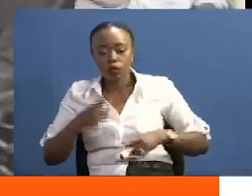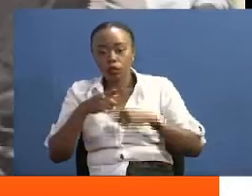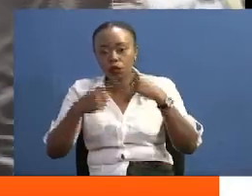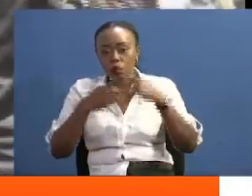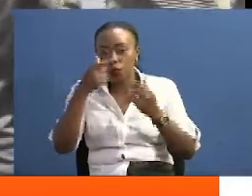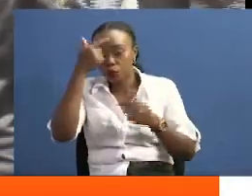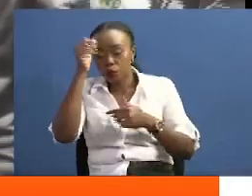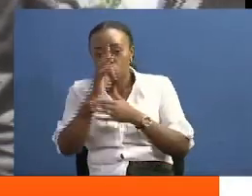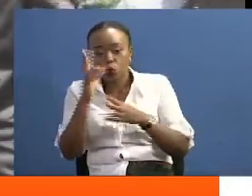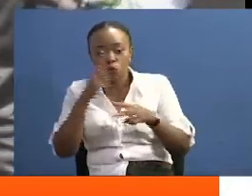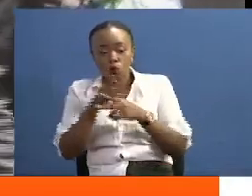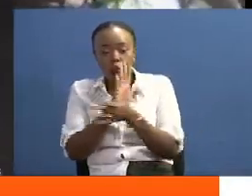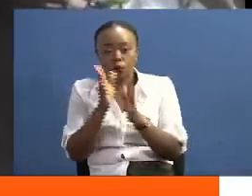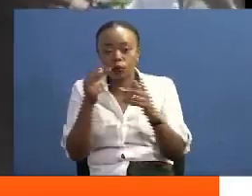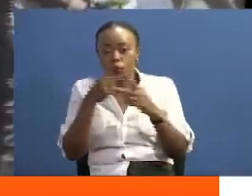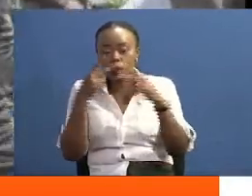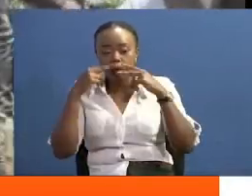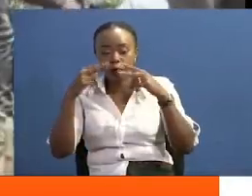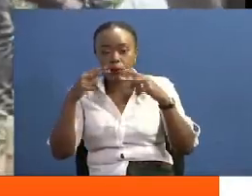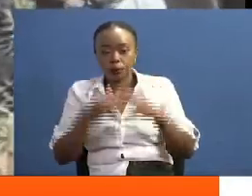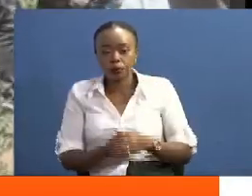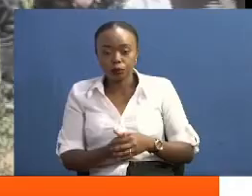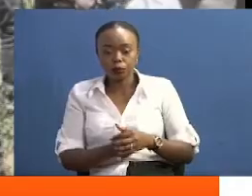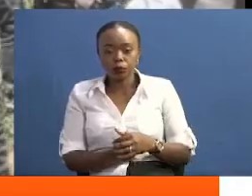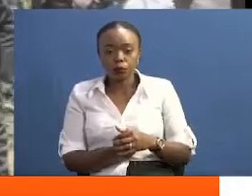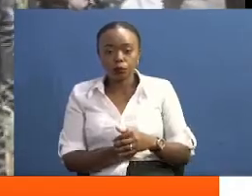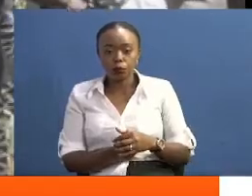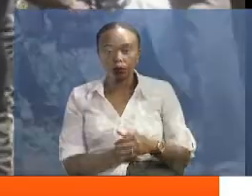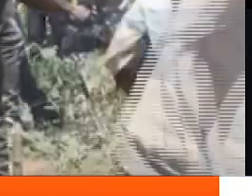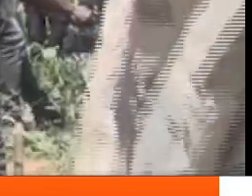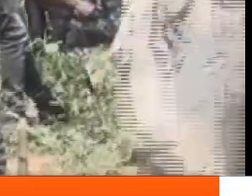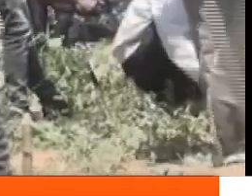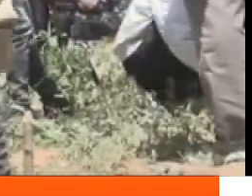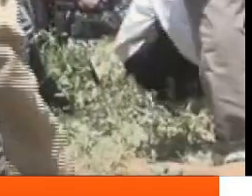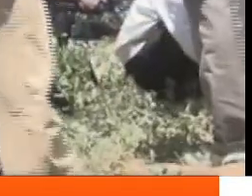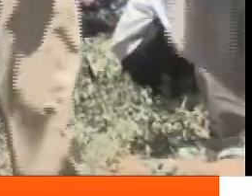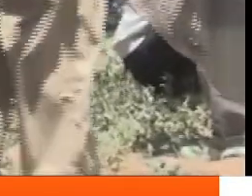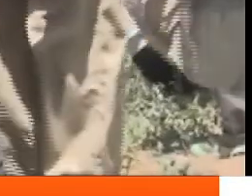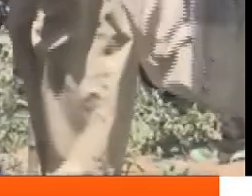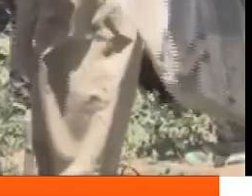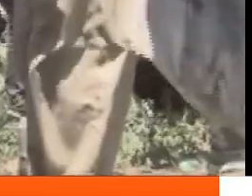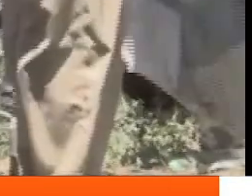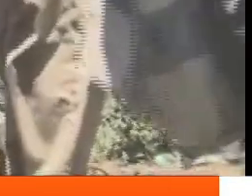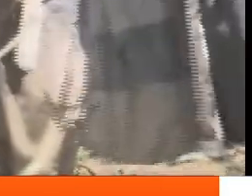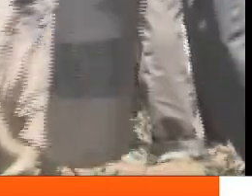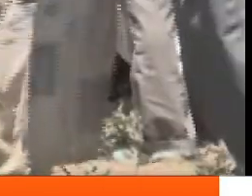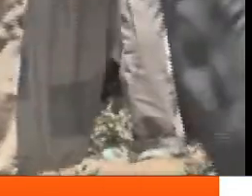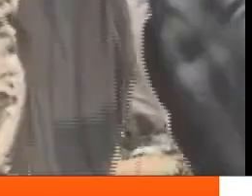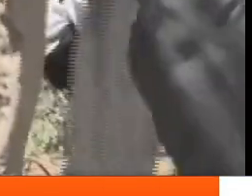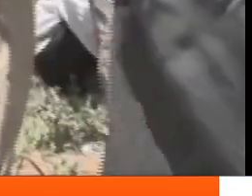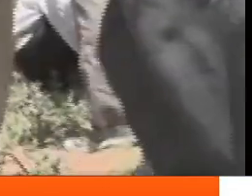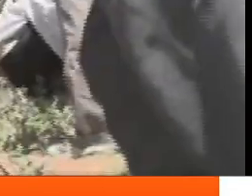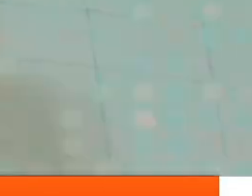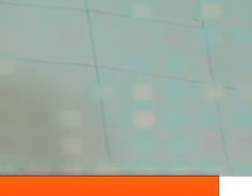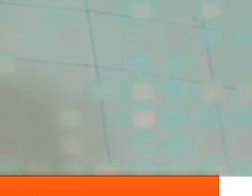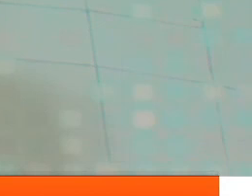nia ya kudumisha amani. Wilson David Gitonga, Runinga ya KU.